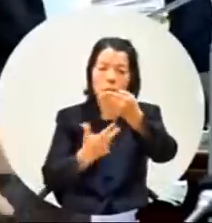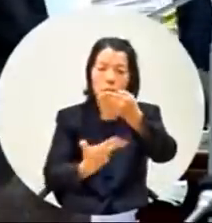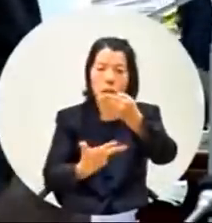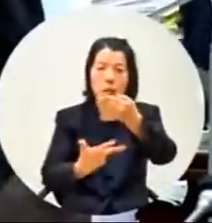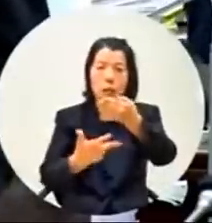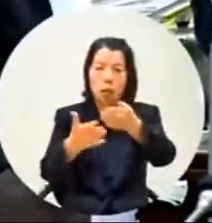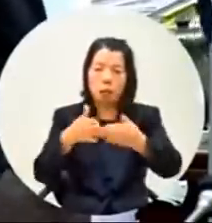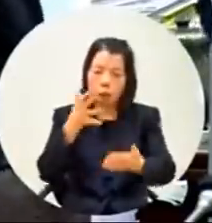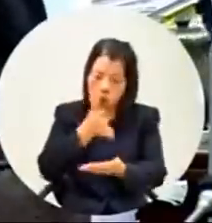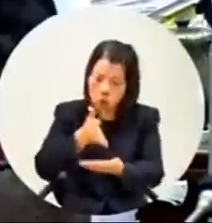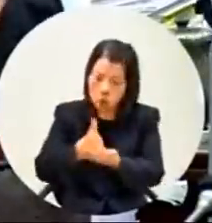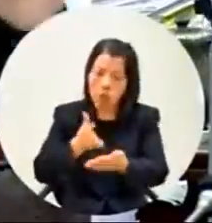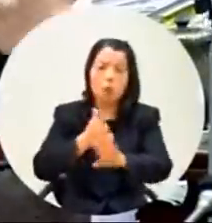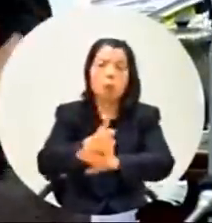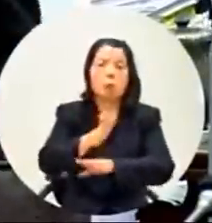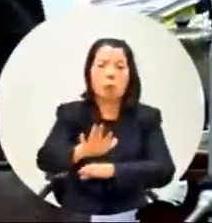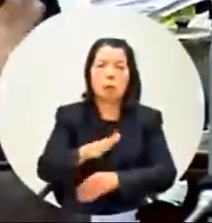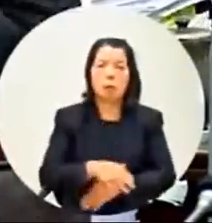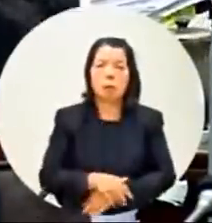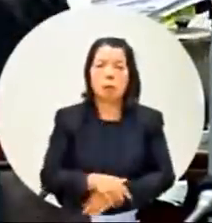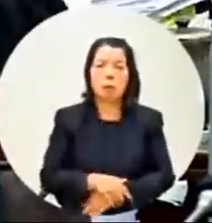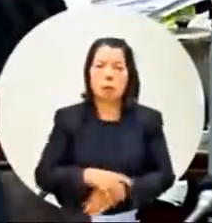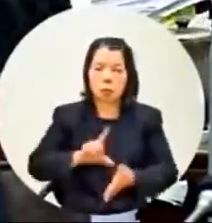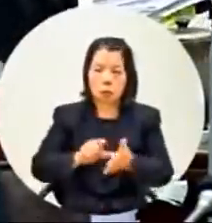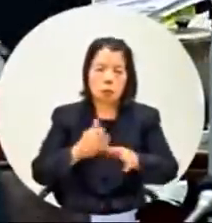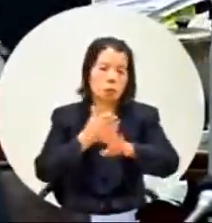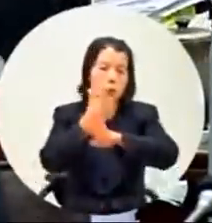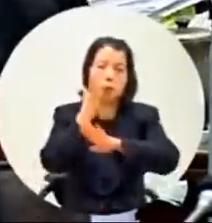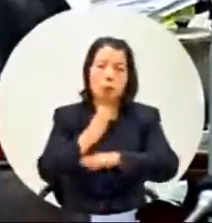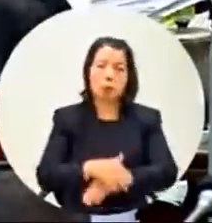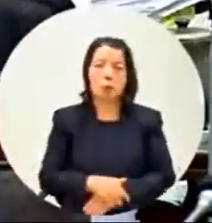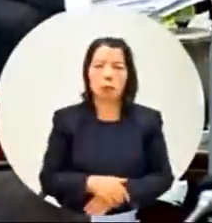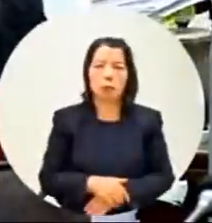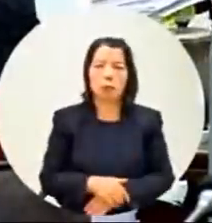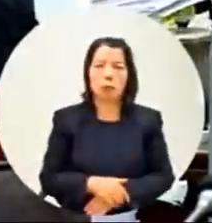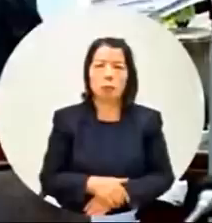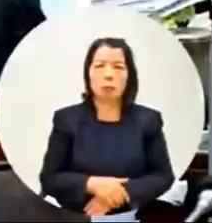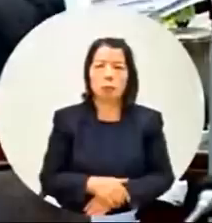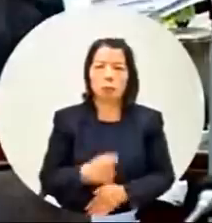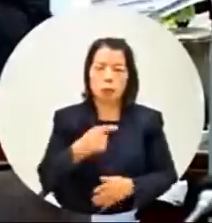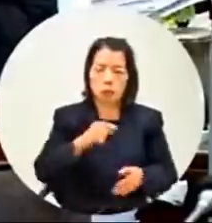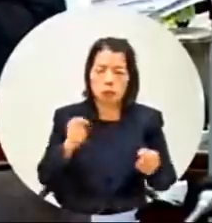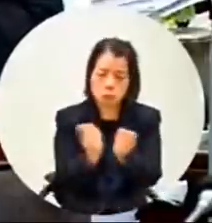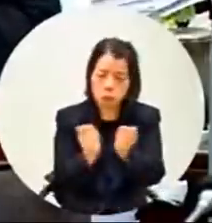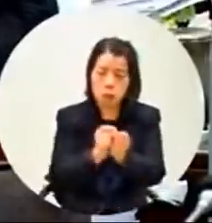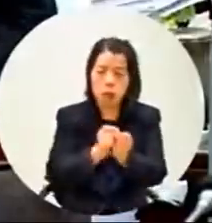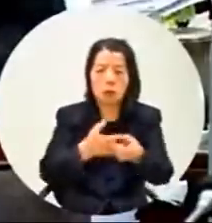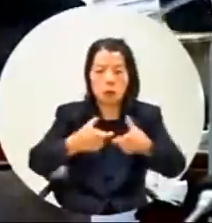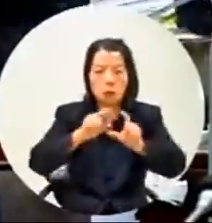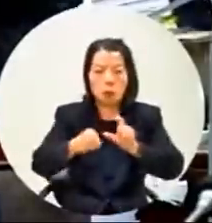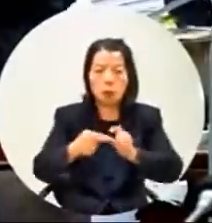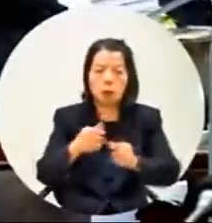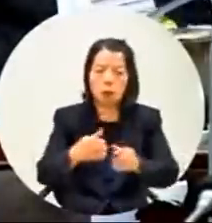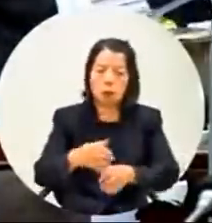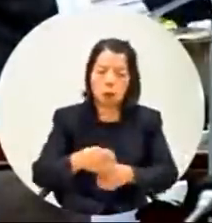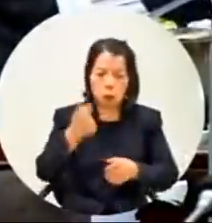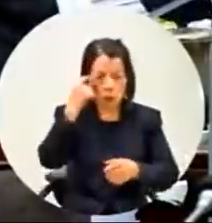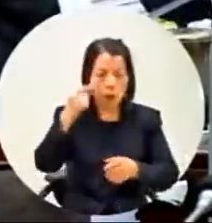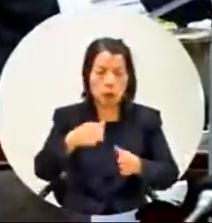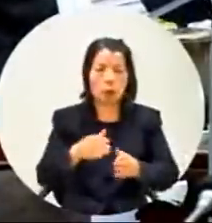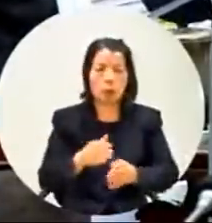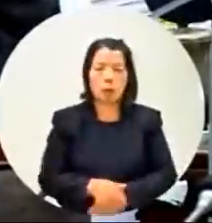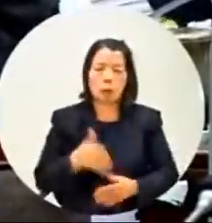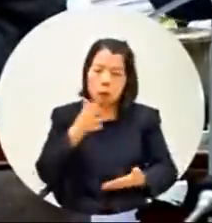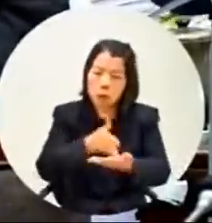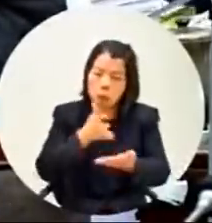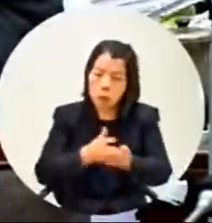曾经针对这个案子执行， 那个时间已经过去了。 对对， 杨市长，请你简单的回应我。 我现在是要了解说当时执行完